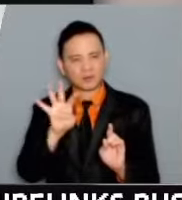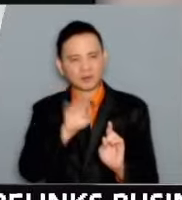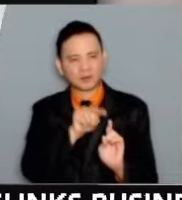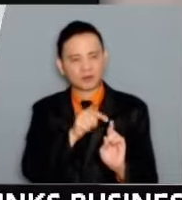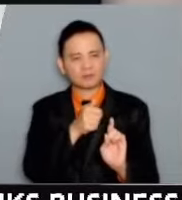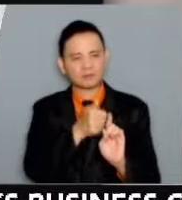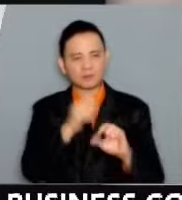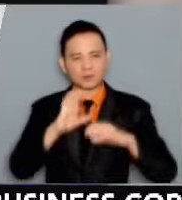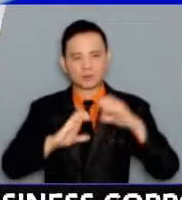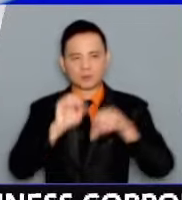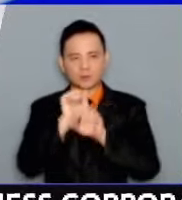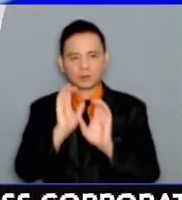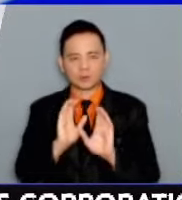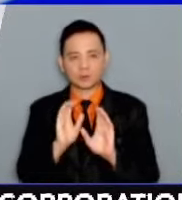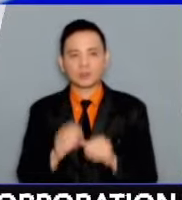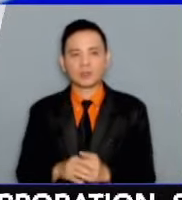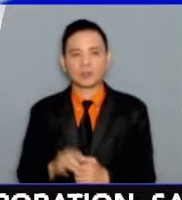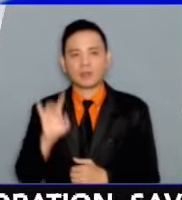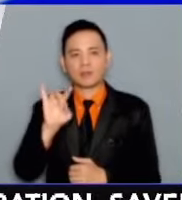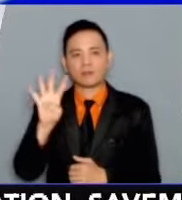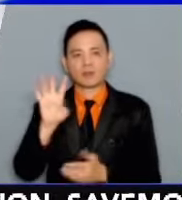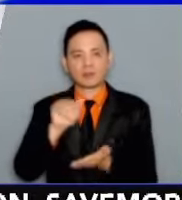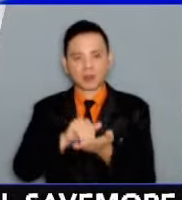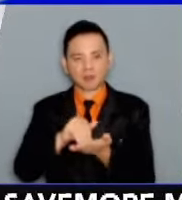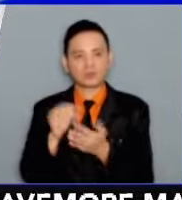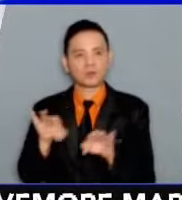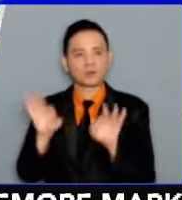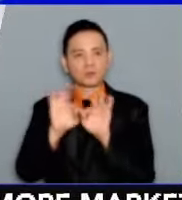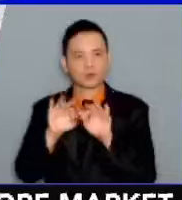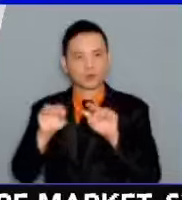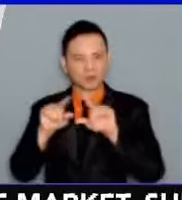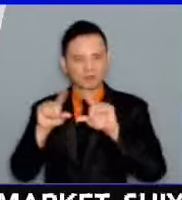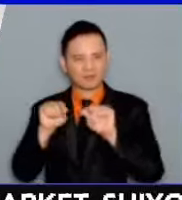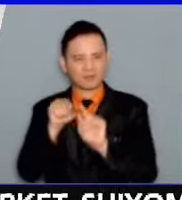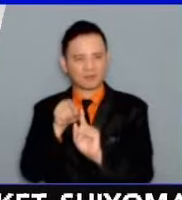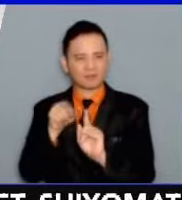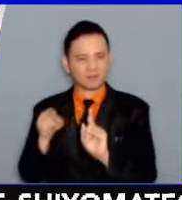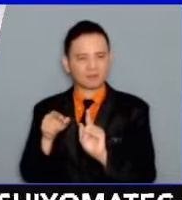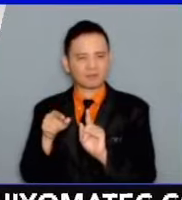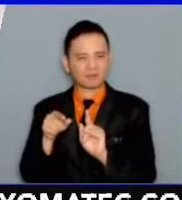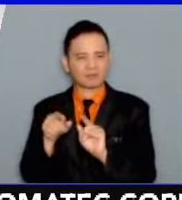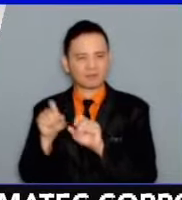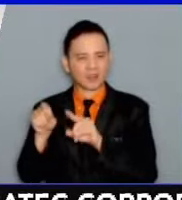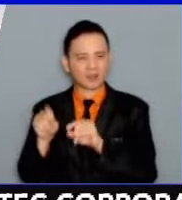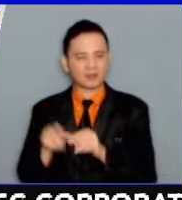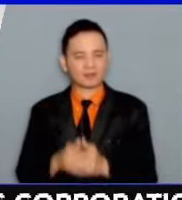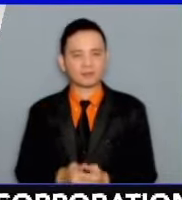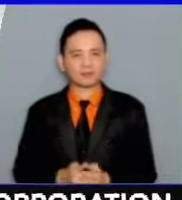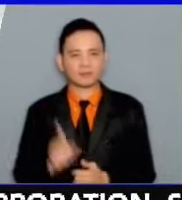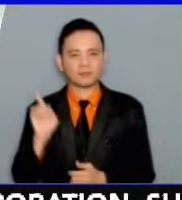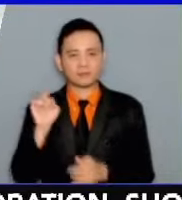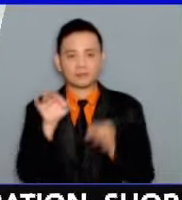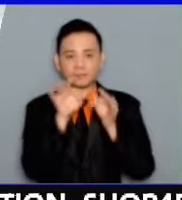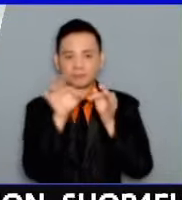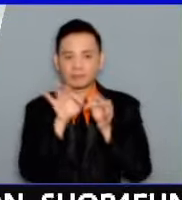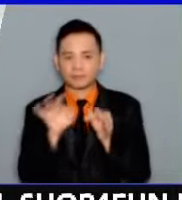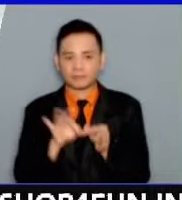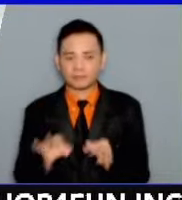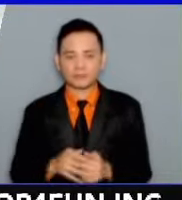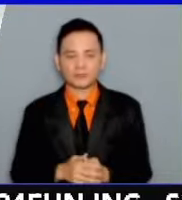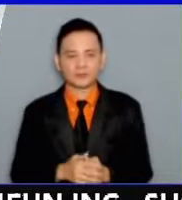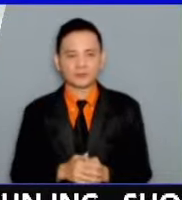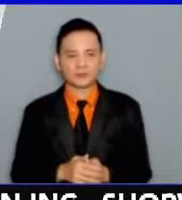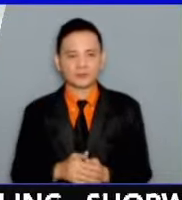684,080 pesos. Nahuli namin ito dyan sa pano. May legal transaction na nakita